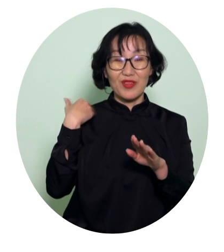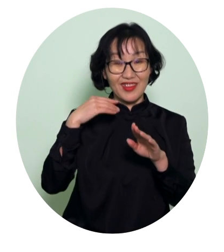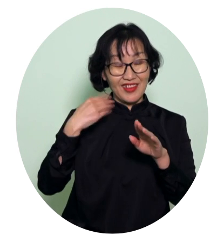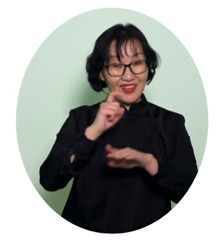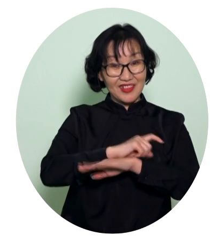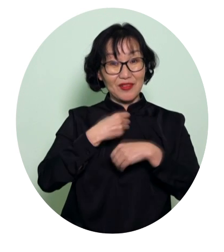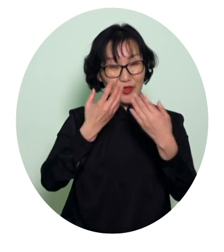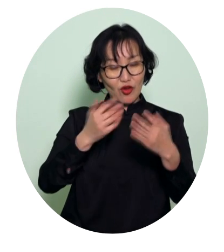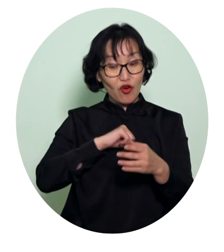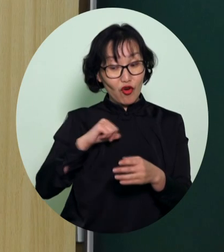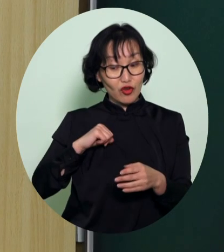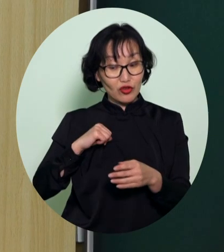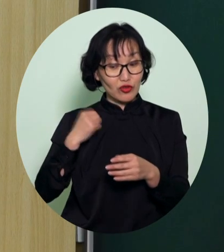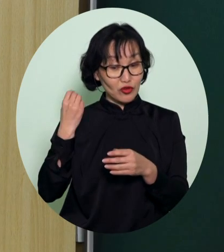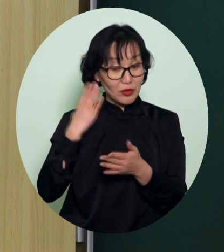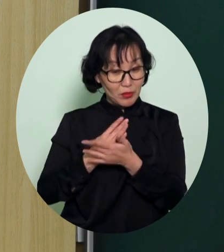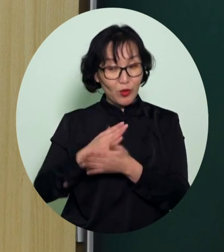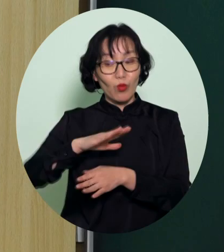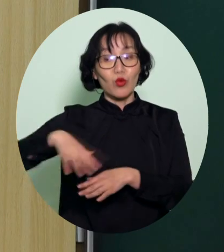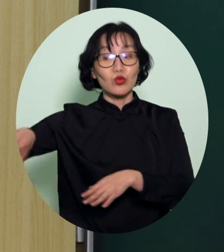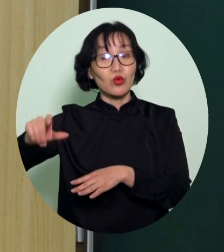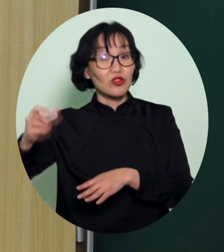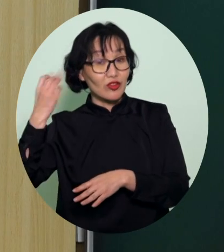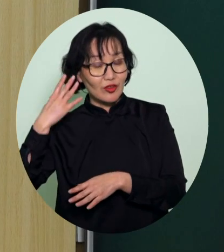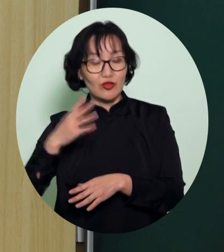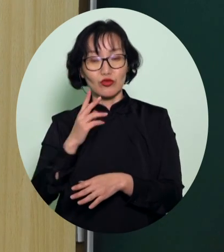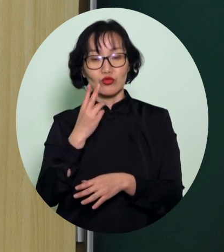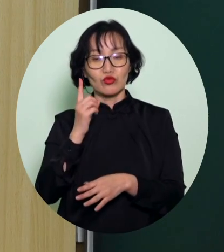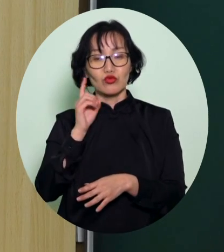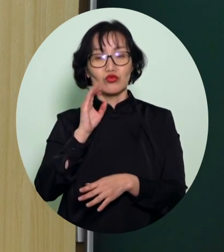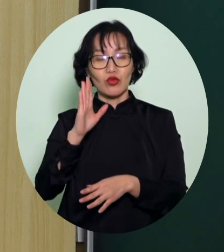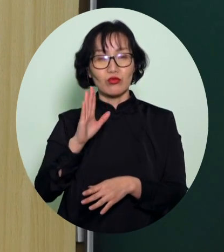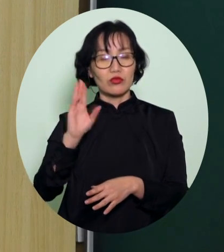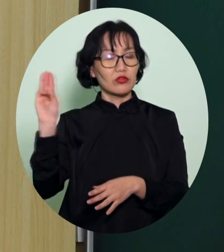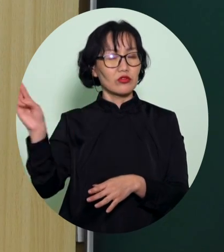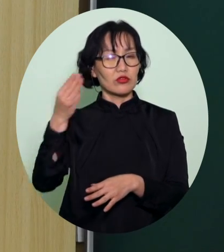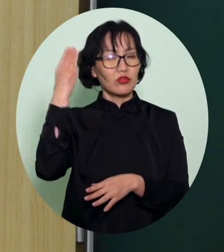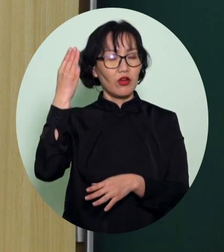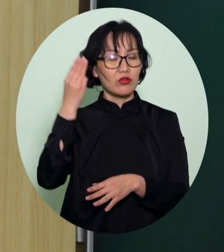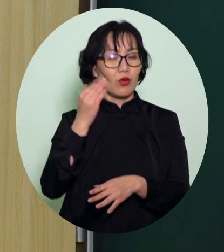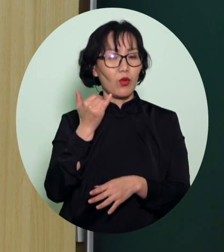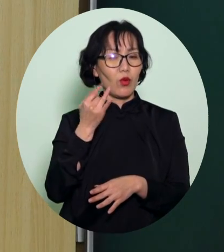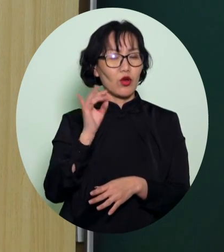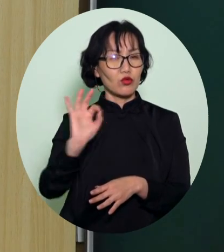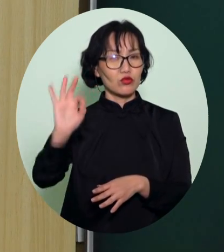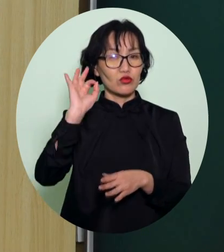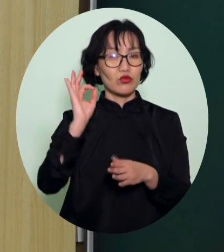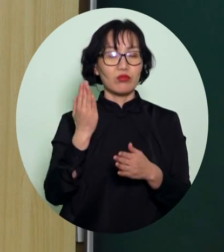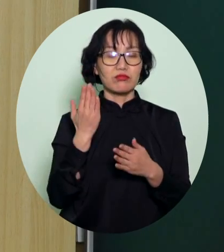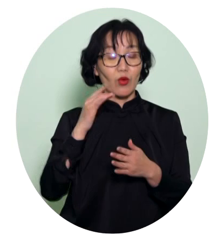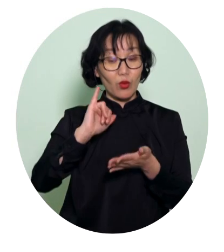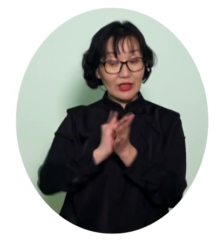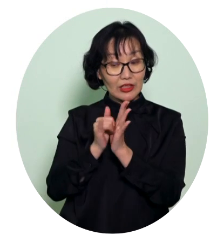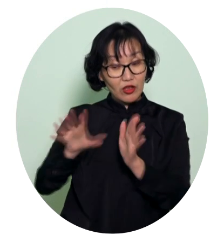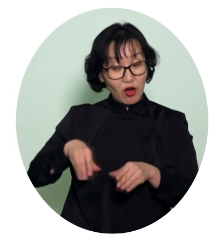байна. Өөртөө сонсогдохоор чанга дуугаар бусдад сонсогдохоор унших хэрэгтэй. Үгээ уран тод хэлж утга